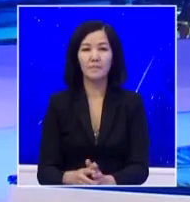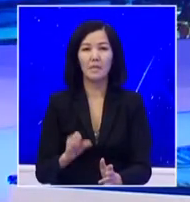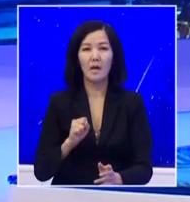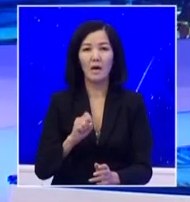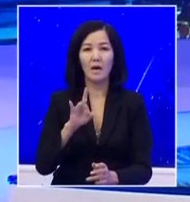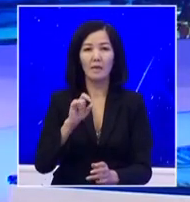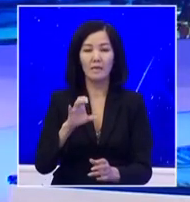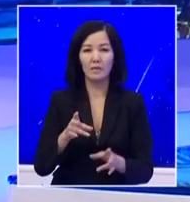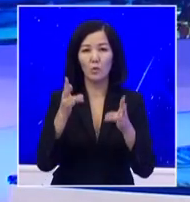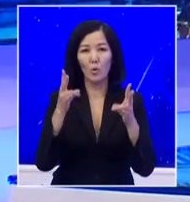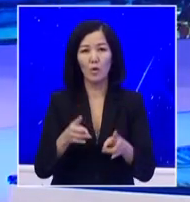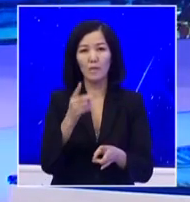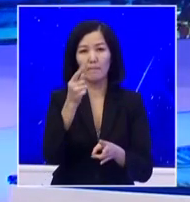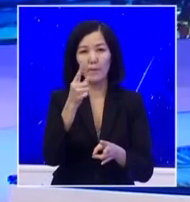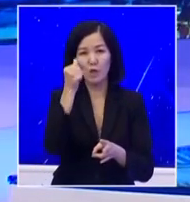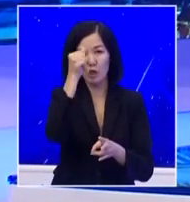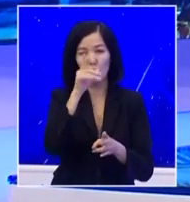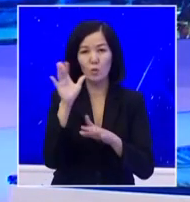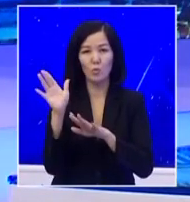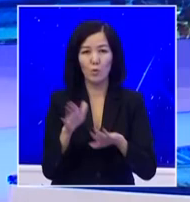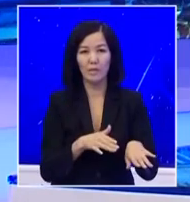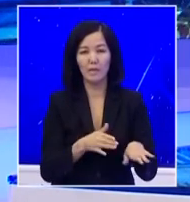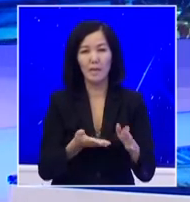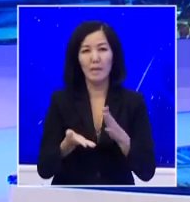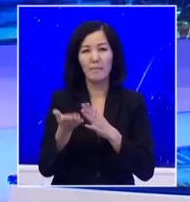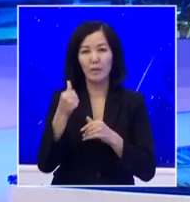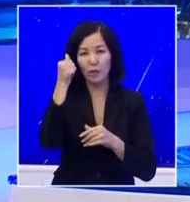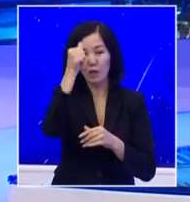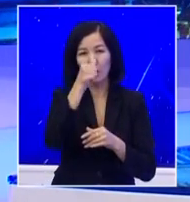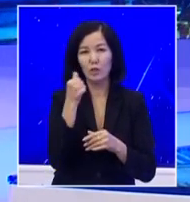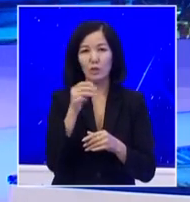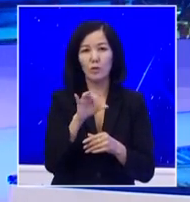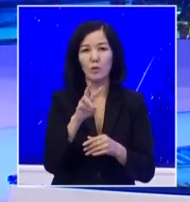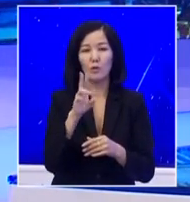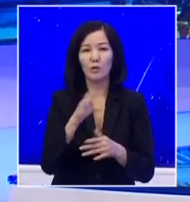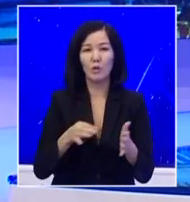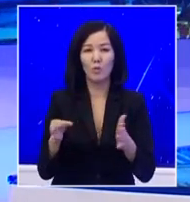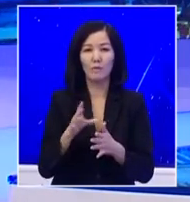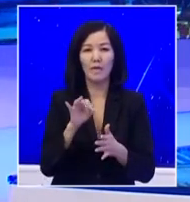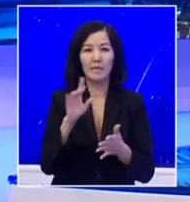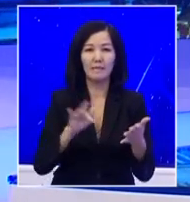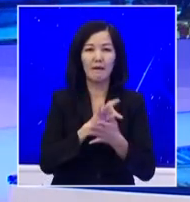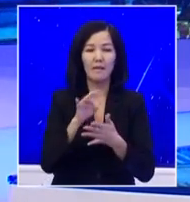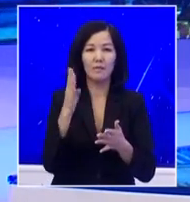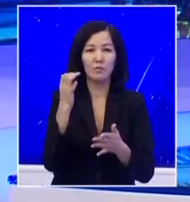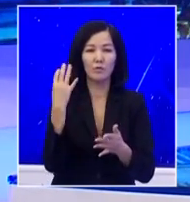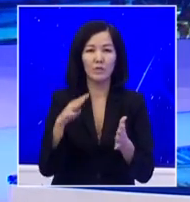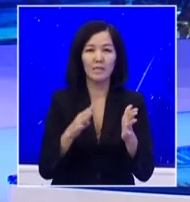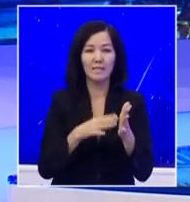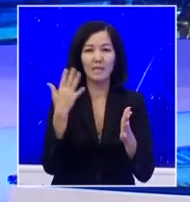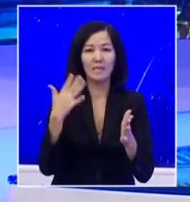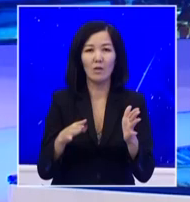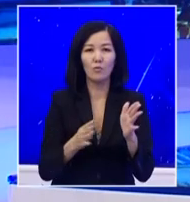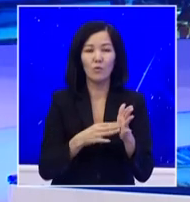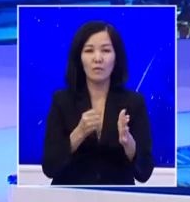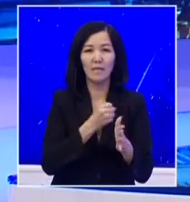Арыс оқиғасына бір жыл өтті. Былтыр осы күні 9:20 шамасында Түркістан облысы Арыс қаласында нөмірі 448-де 59